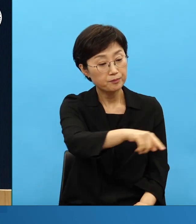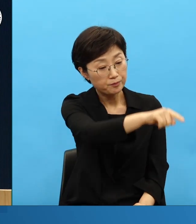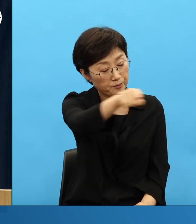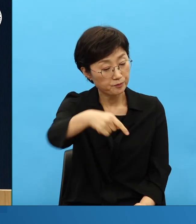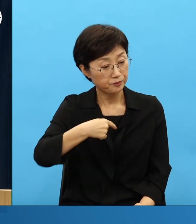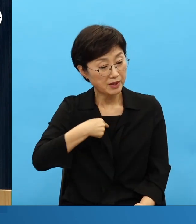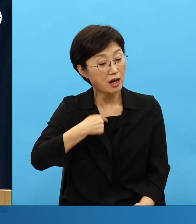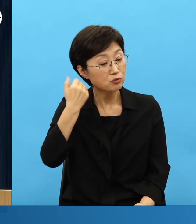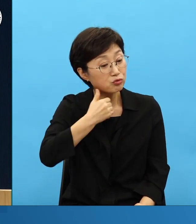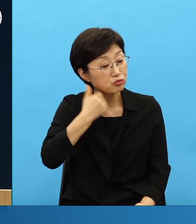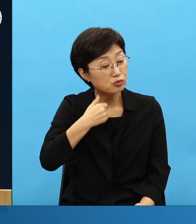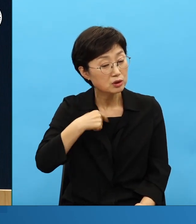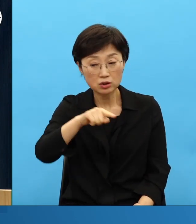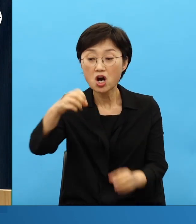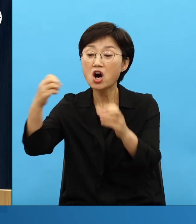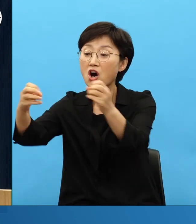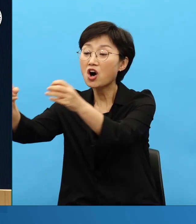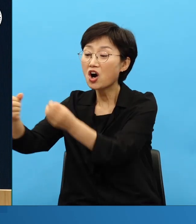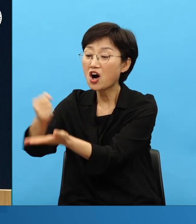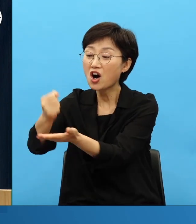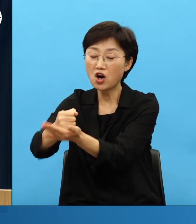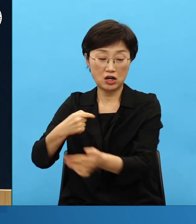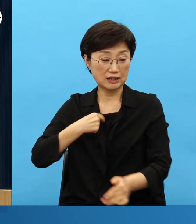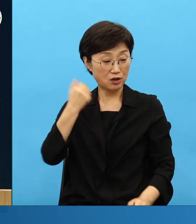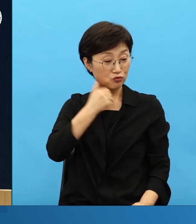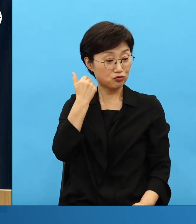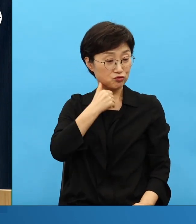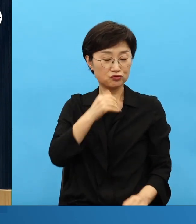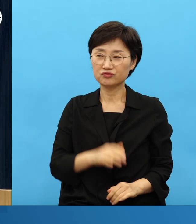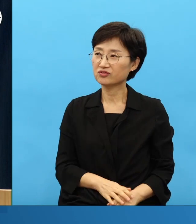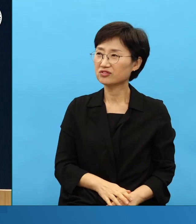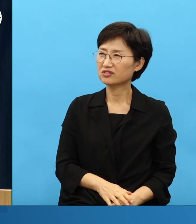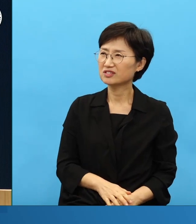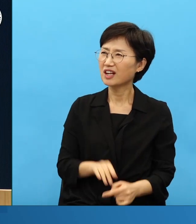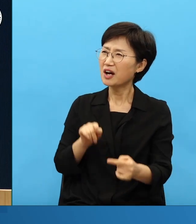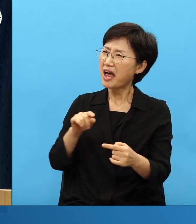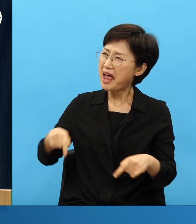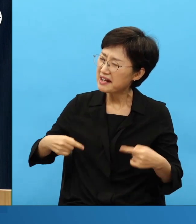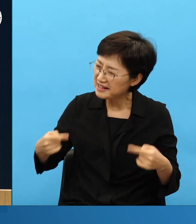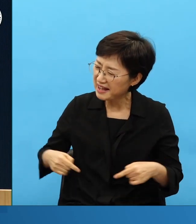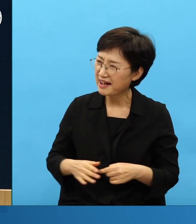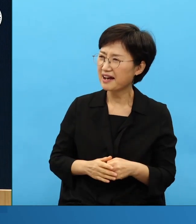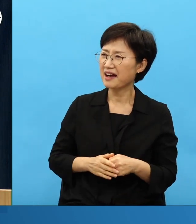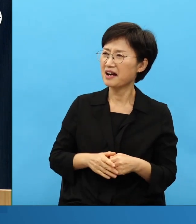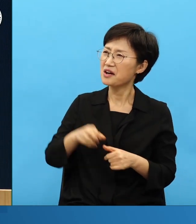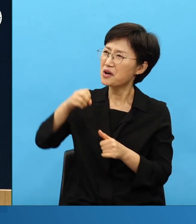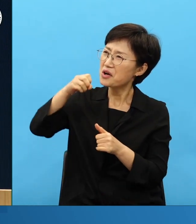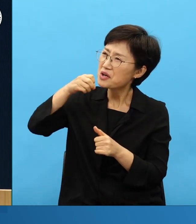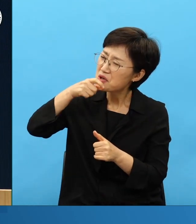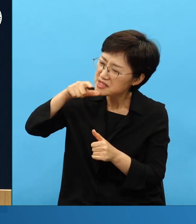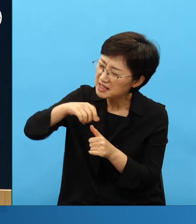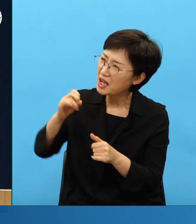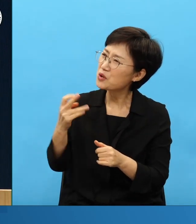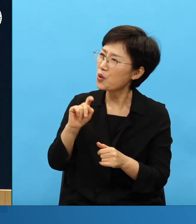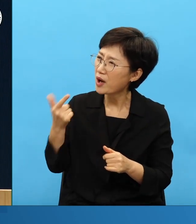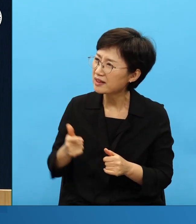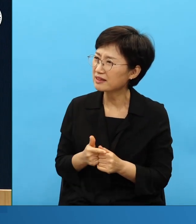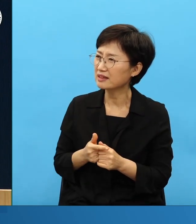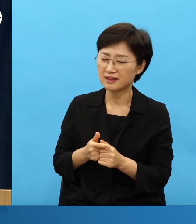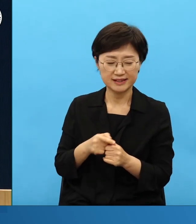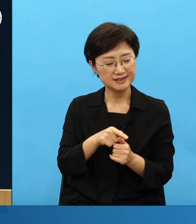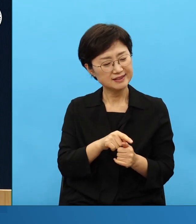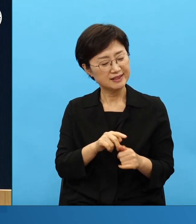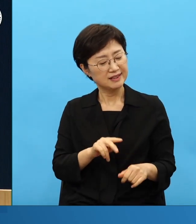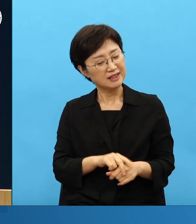called Caesarea Philippi, and he asked, who do people say that I am? 계속 틀리게 대답했잖아요. They gave all the wrong 베드로가 주는 reasons. 그리스도시요 살아계신